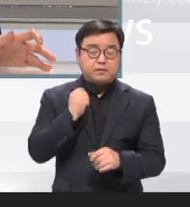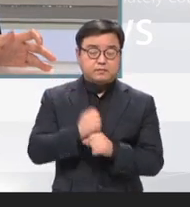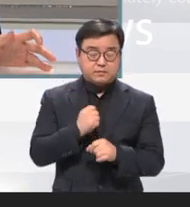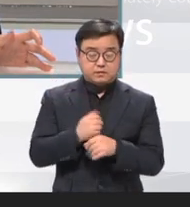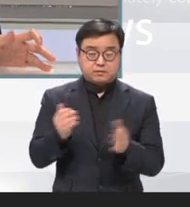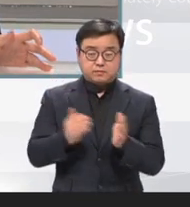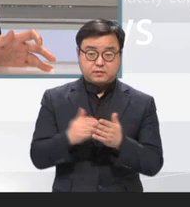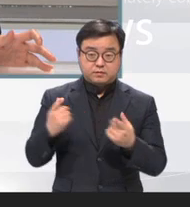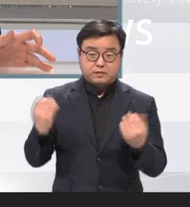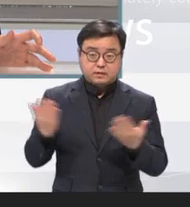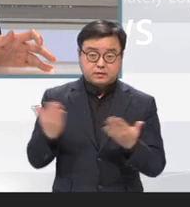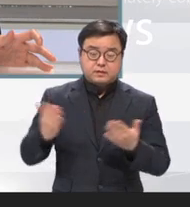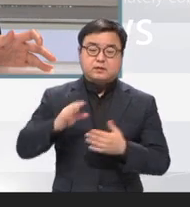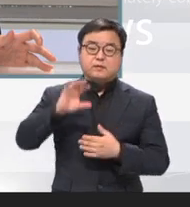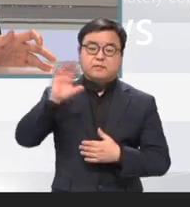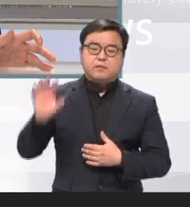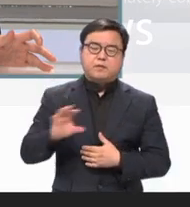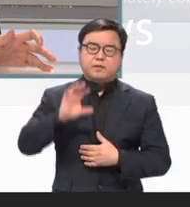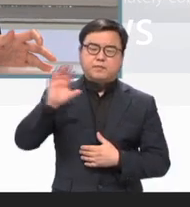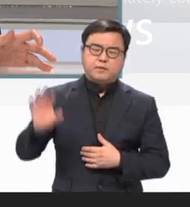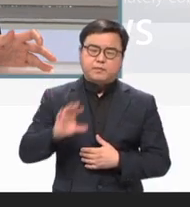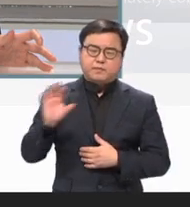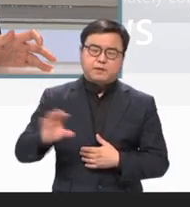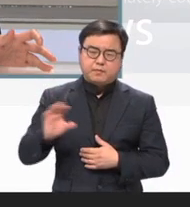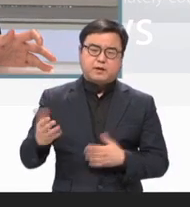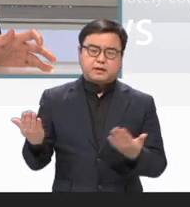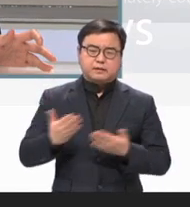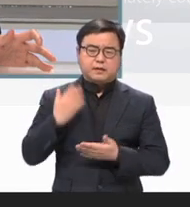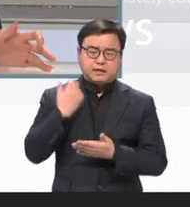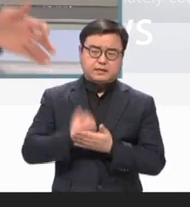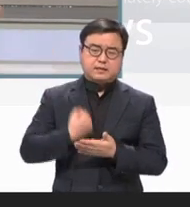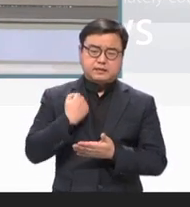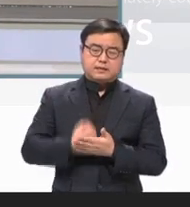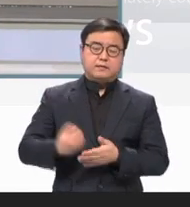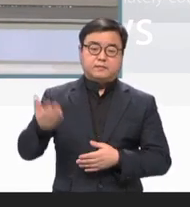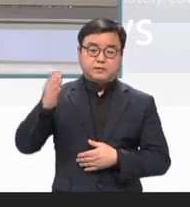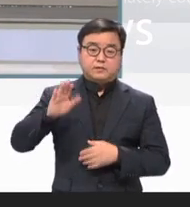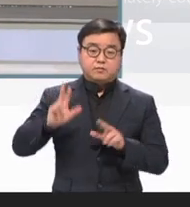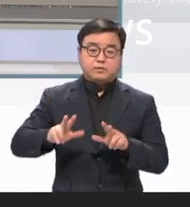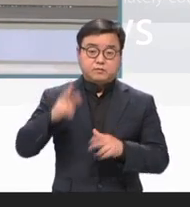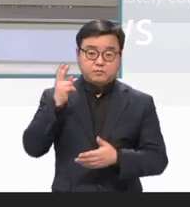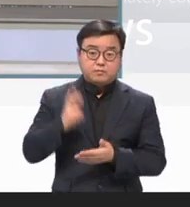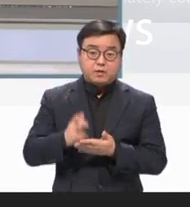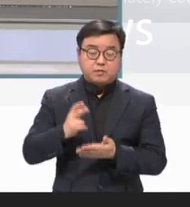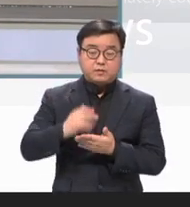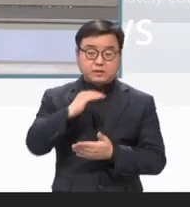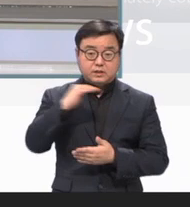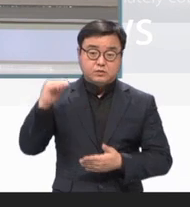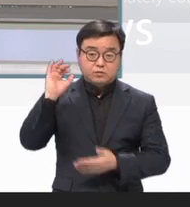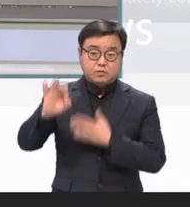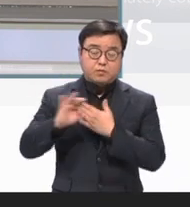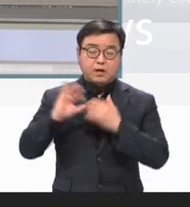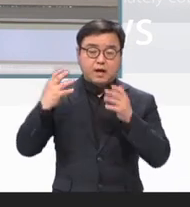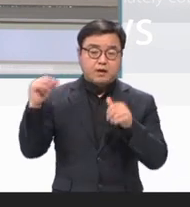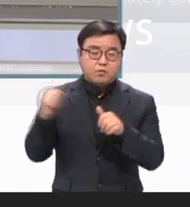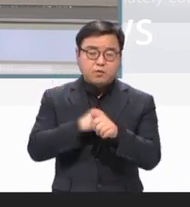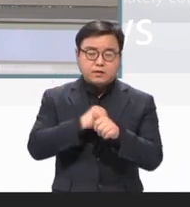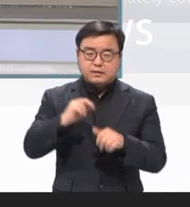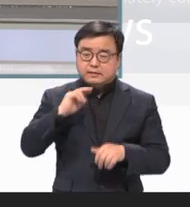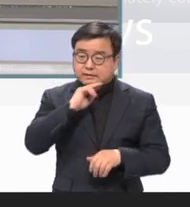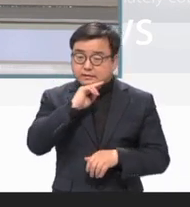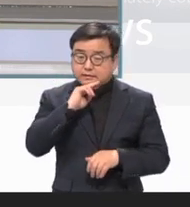이런 기업들이 계속해서 배 풀이 된다는게 참 사회적으로 안타깝게 그지 없는데 현행법에 따르면 아동 학대가 의심이 될